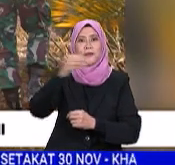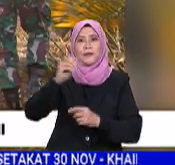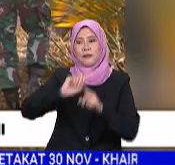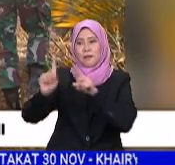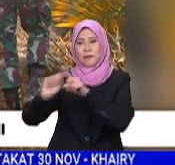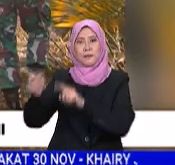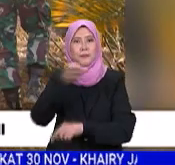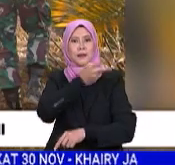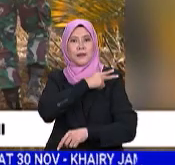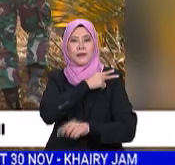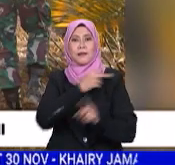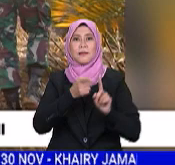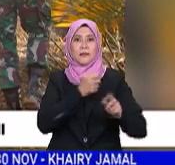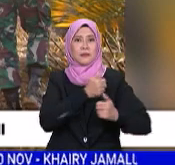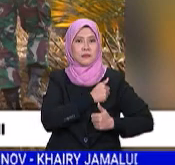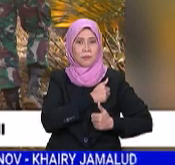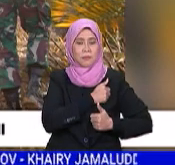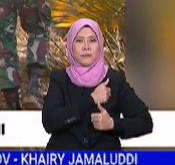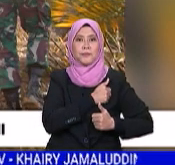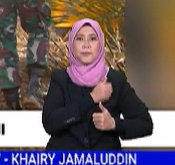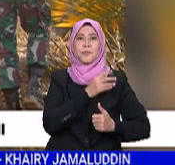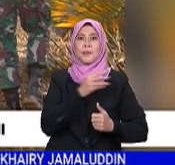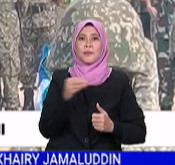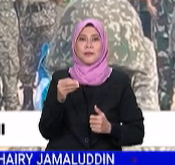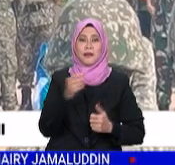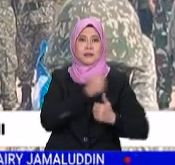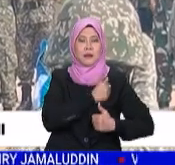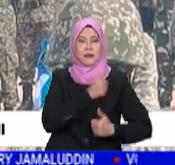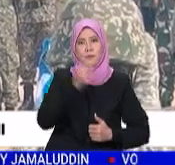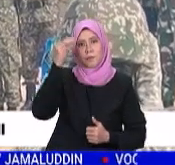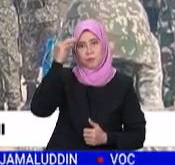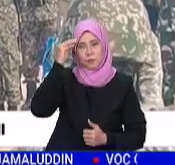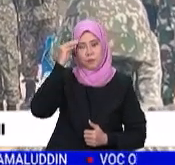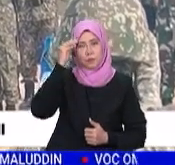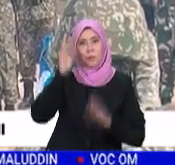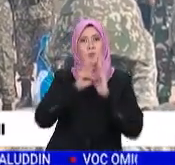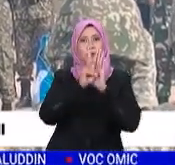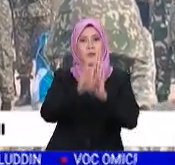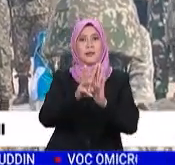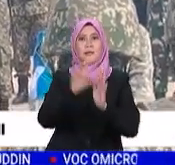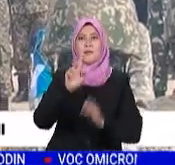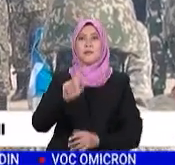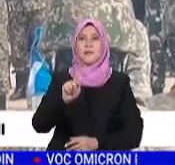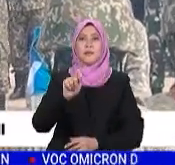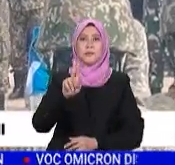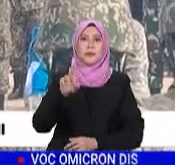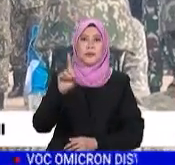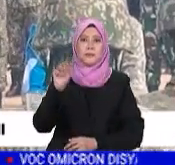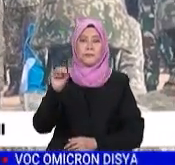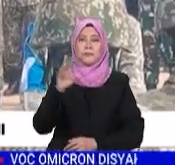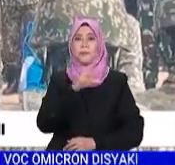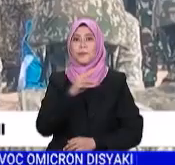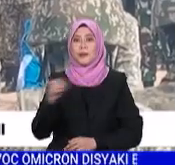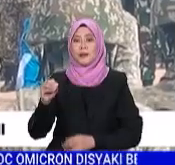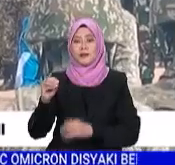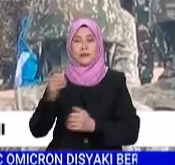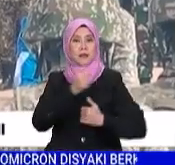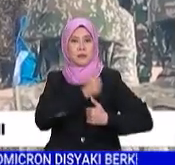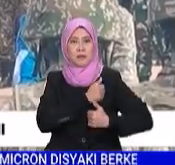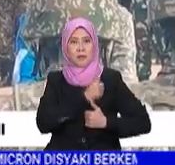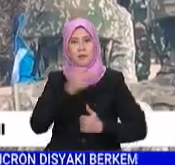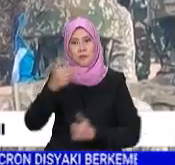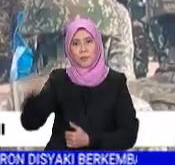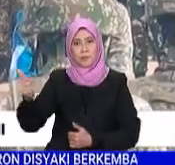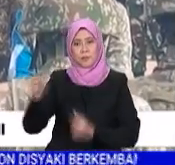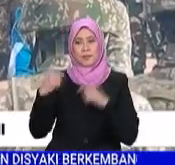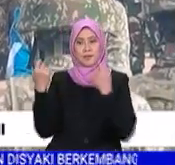lain-lain pangkat dari Battle yang ke-13 rejimen Askar Melayu diraja yang mewakili TDM mereka letter Nasional Indonesia